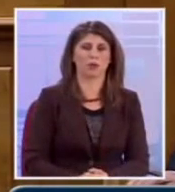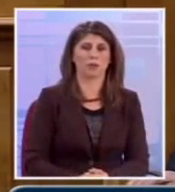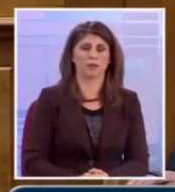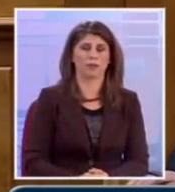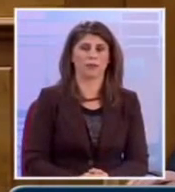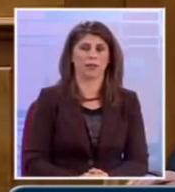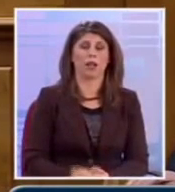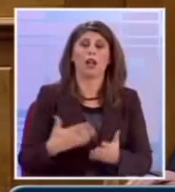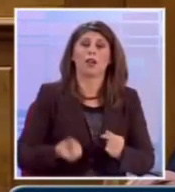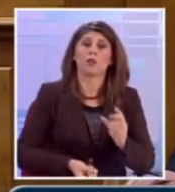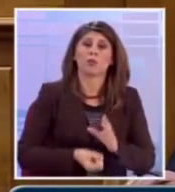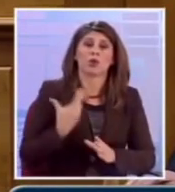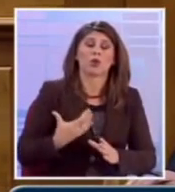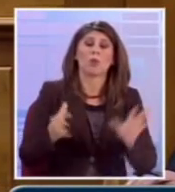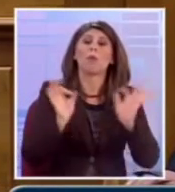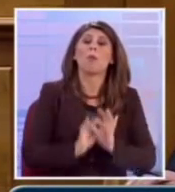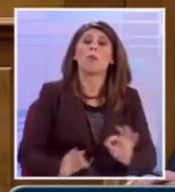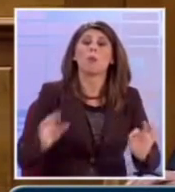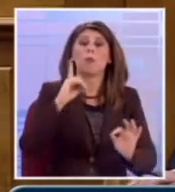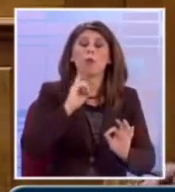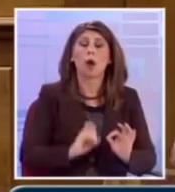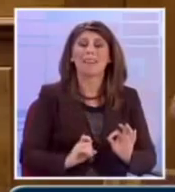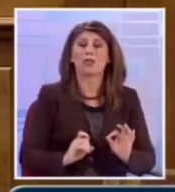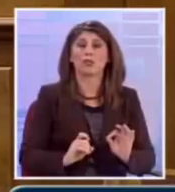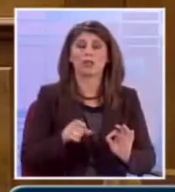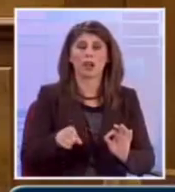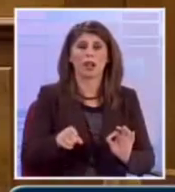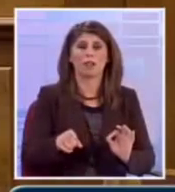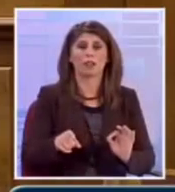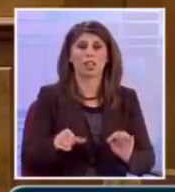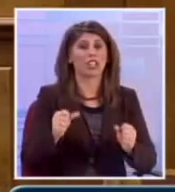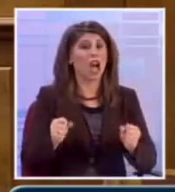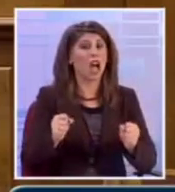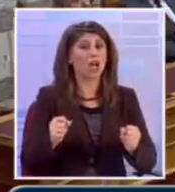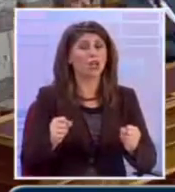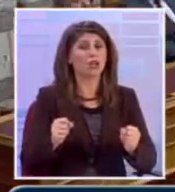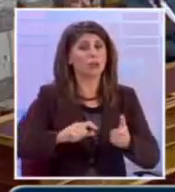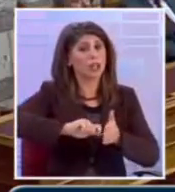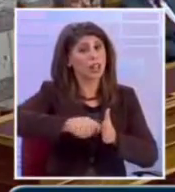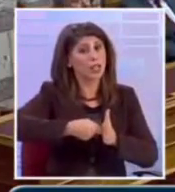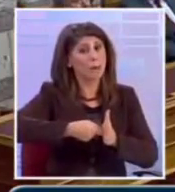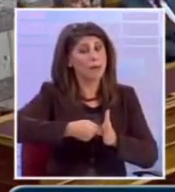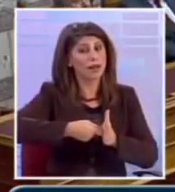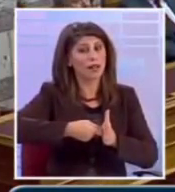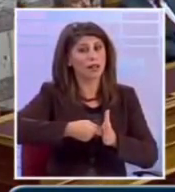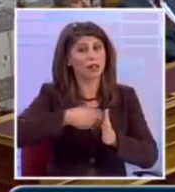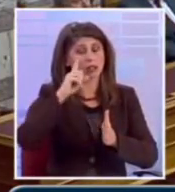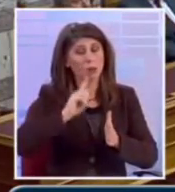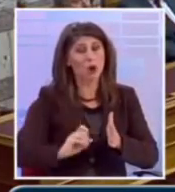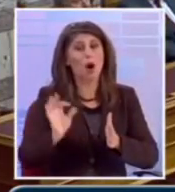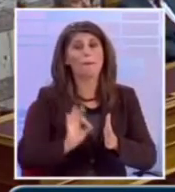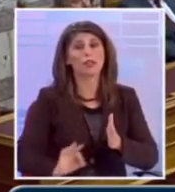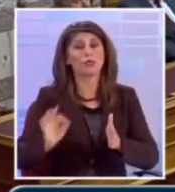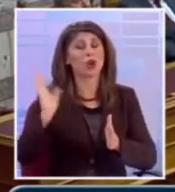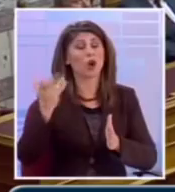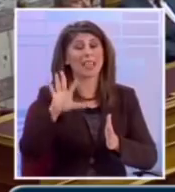έρχονται νέα προαπαιτούμενα αυτά τα ακλώνητα προαπαιτούμενα που είναι κλειδωμένα όποια κι αν είναι